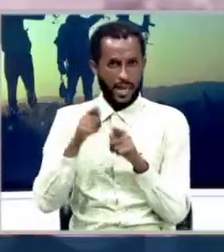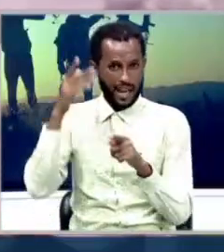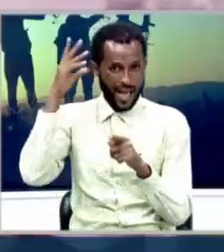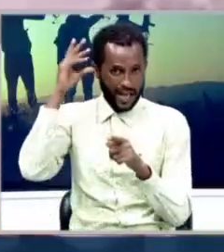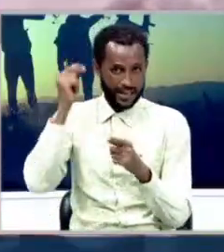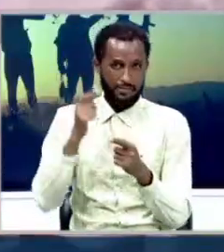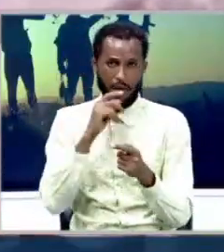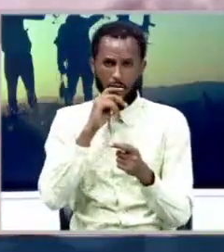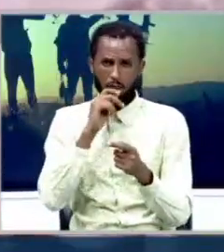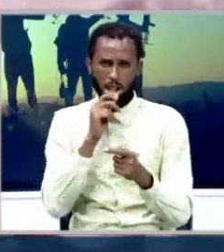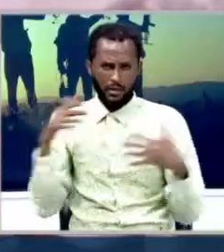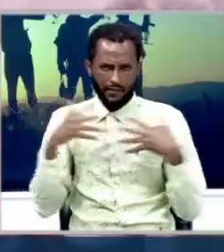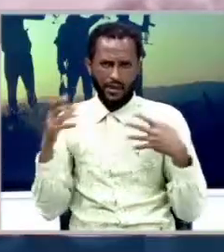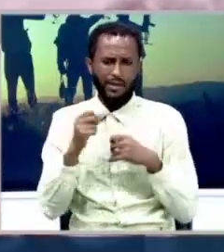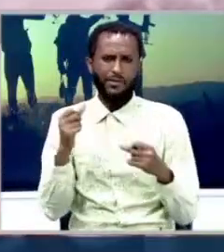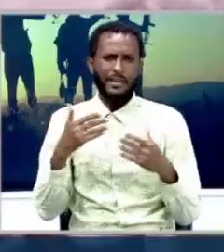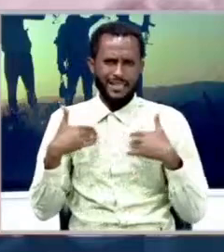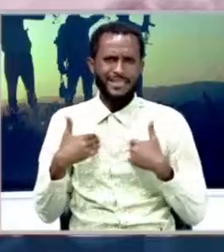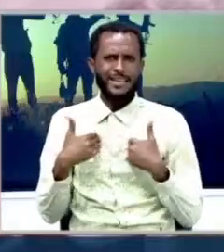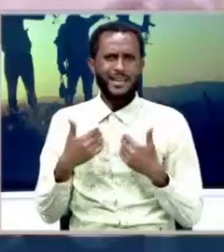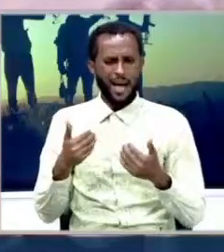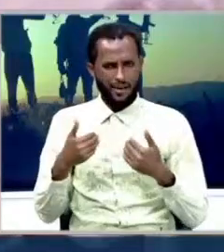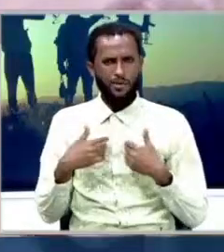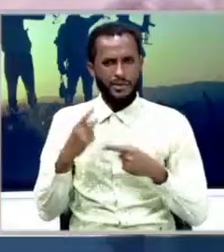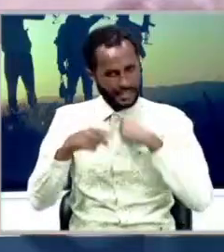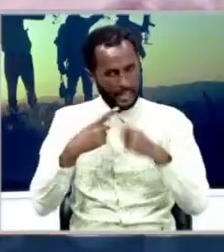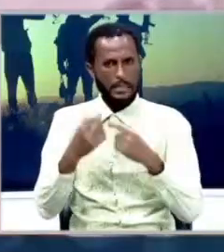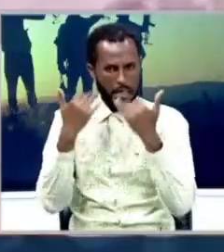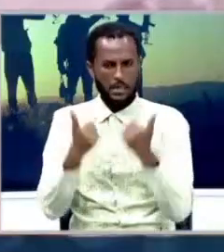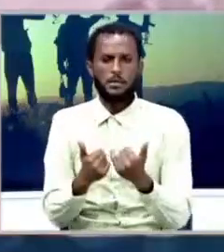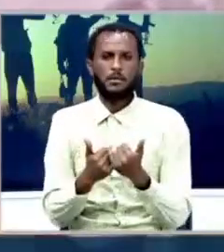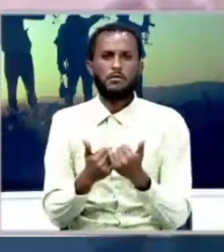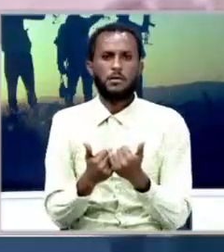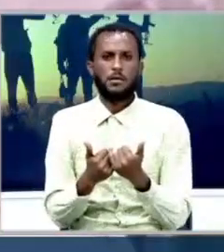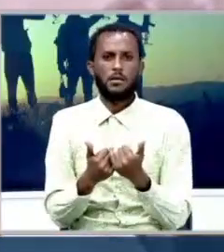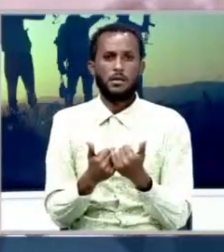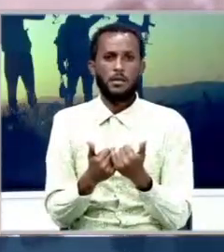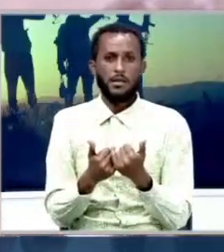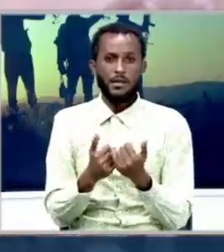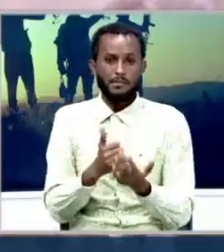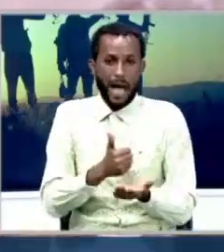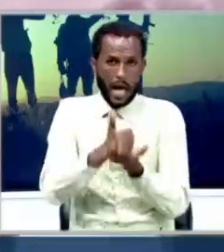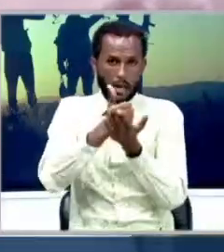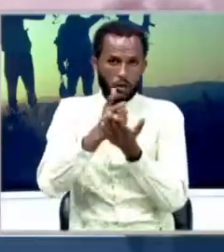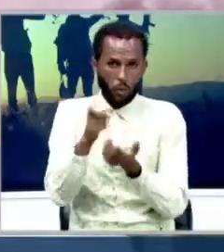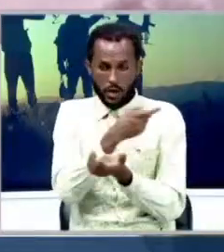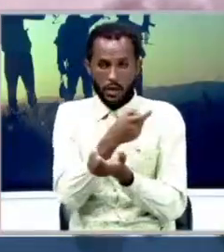ደርጊ ኳለይ ፈርሑ ከዝለ ይዓወኺለ ክኸድ እየ ህዝ እውን ብደየን ኮይነ